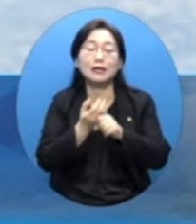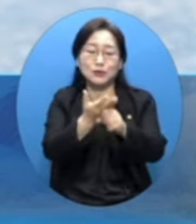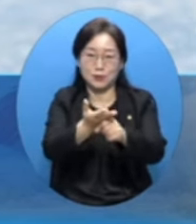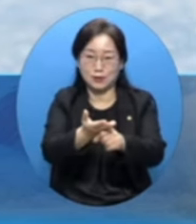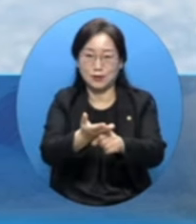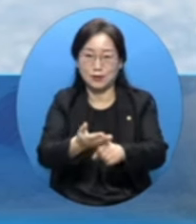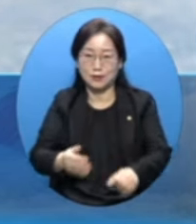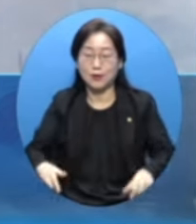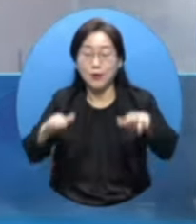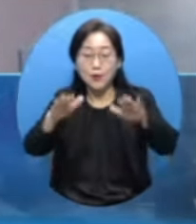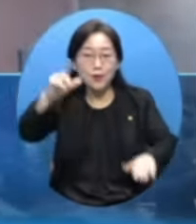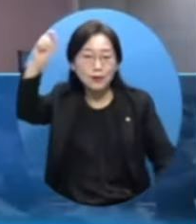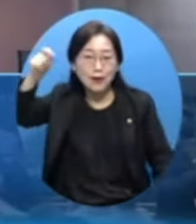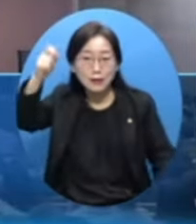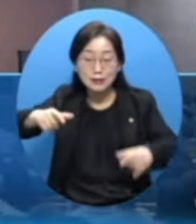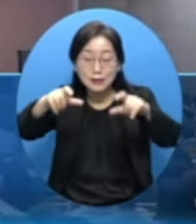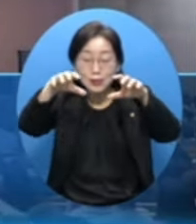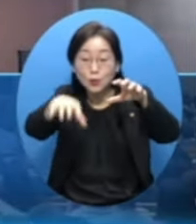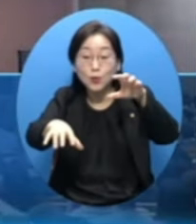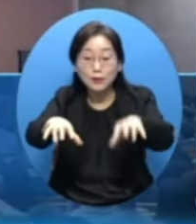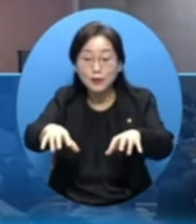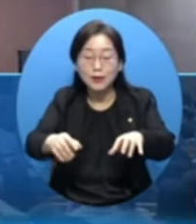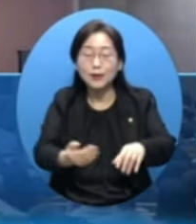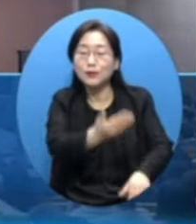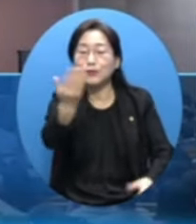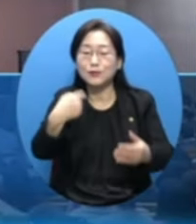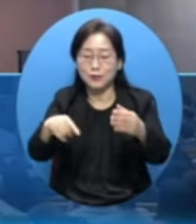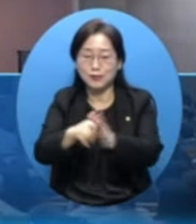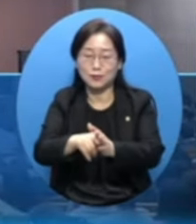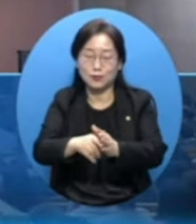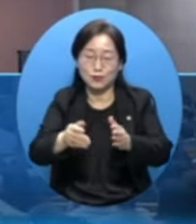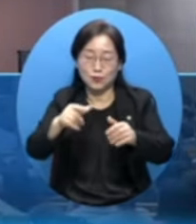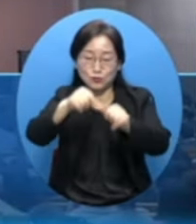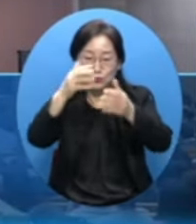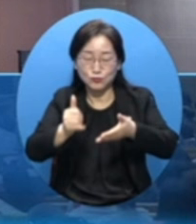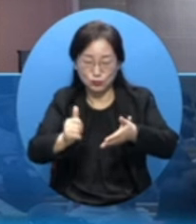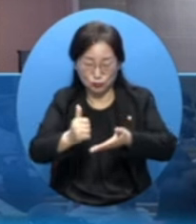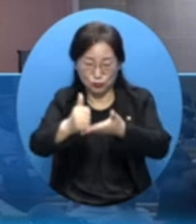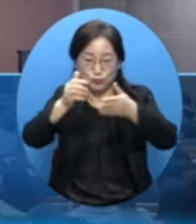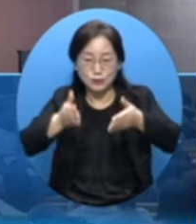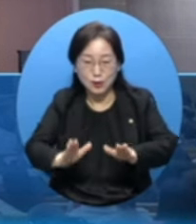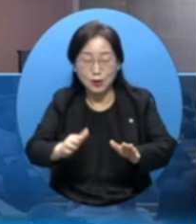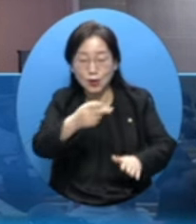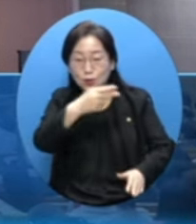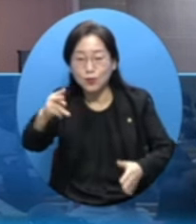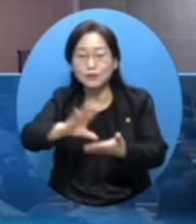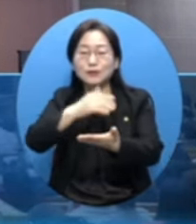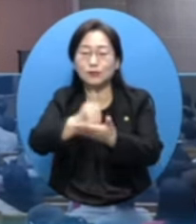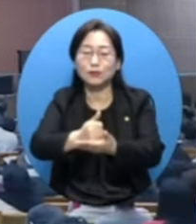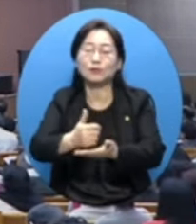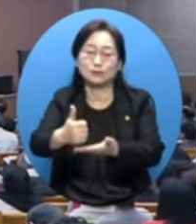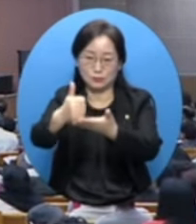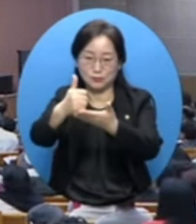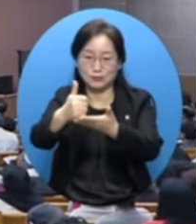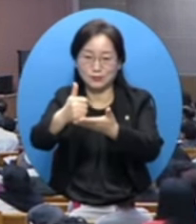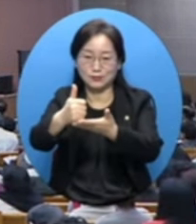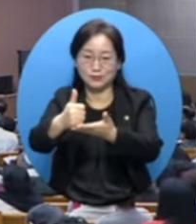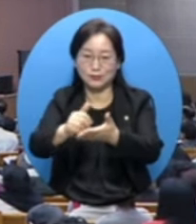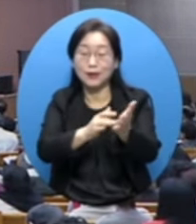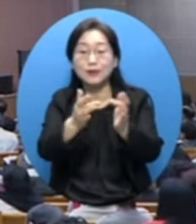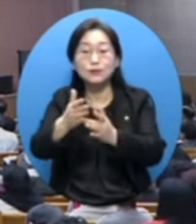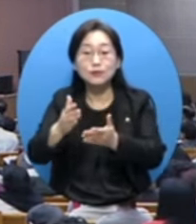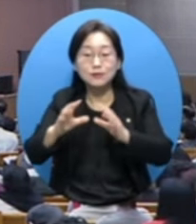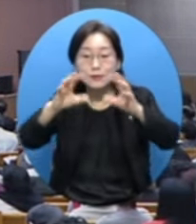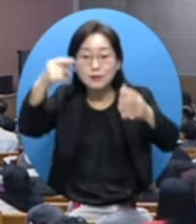전하노라 오늘 다윗의 동네에 너희를 위하여 구주가 하셨으니 곧 그리스도 주시니라 예수님